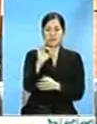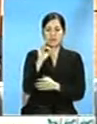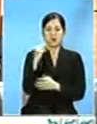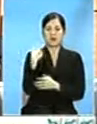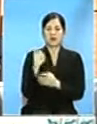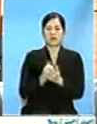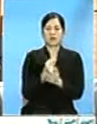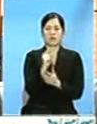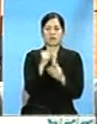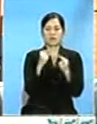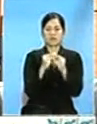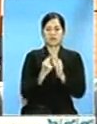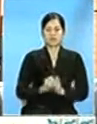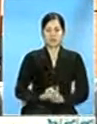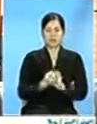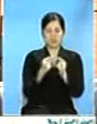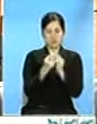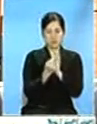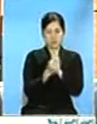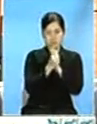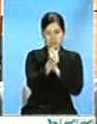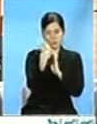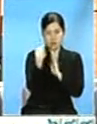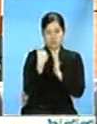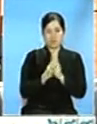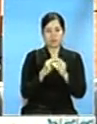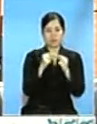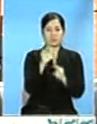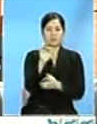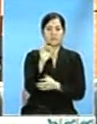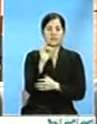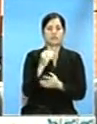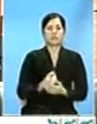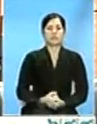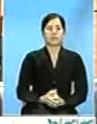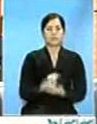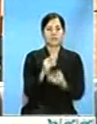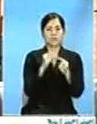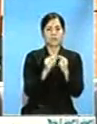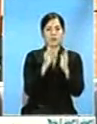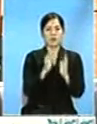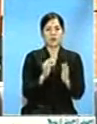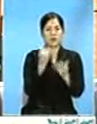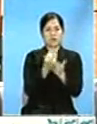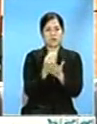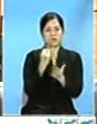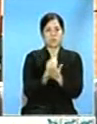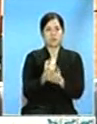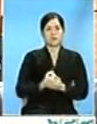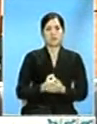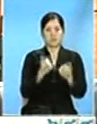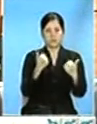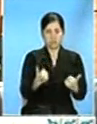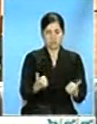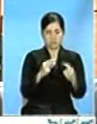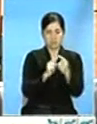ามารถเขาใช้คนเป็นเองนะครับอย่างที่ผมเรียนนะฮะคนรวยในปัจจุบันในประชาในประเทศชาติเรา